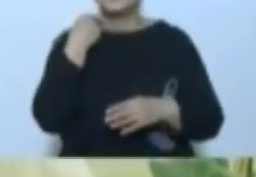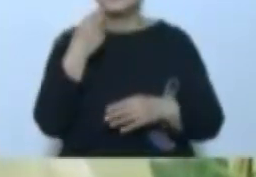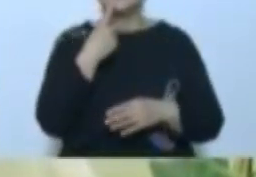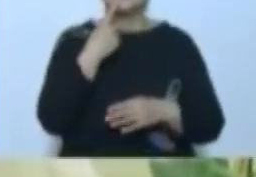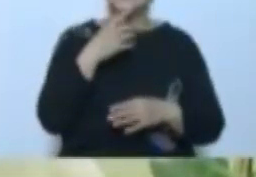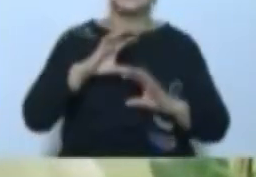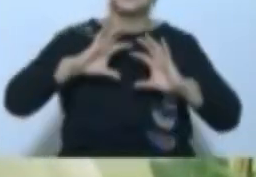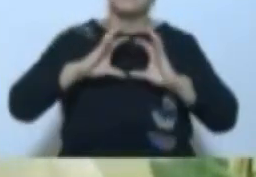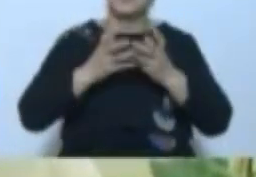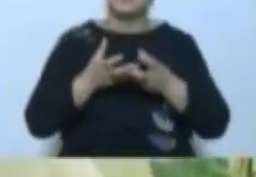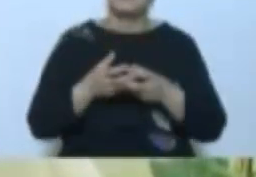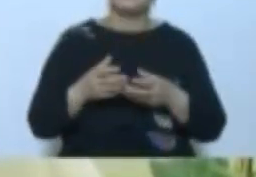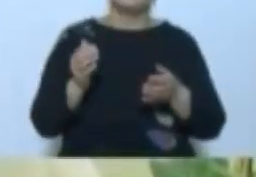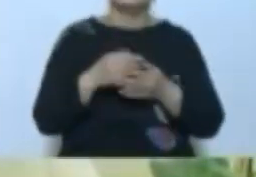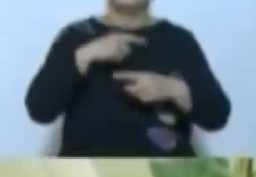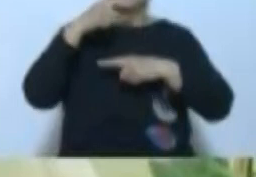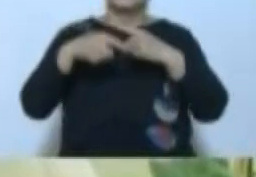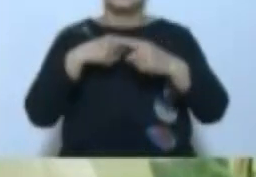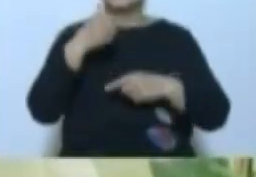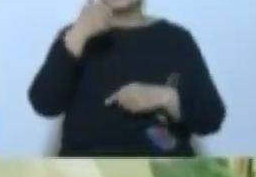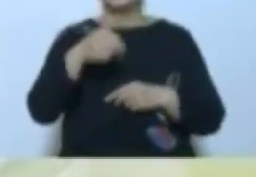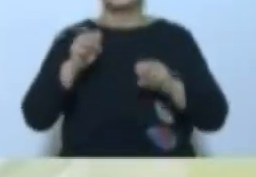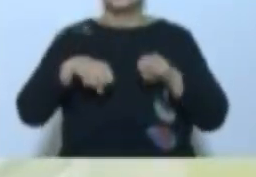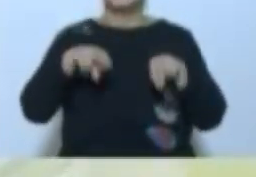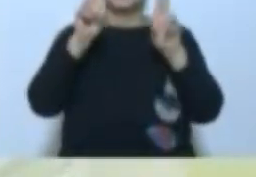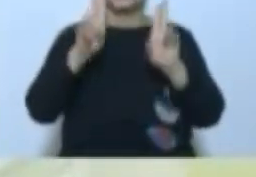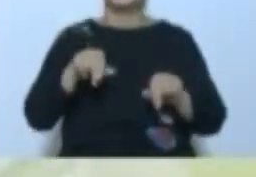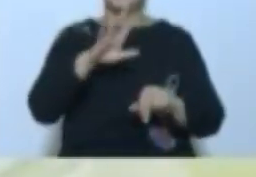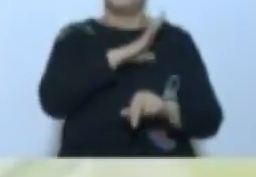география. Мы твердо уверены, что в будущем она станет хорошим специалистом.